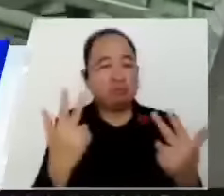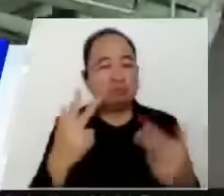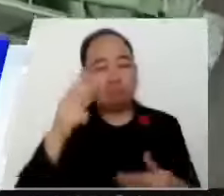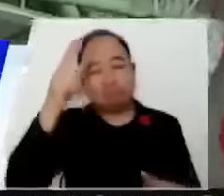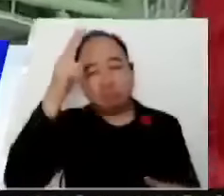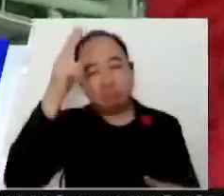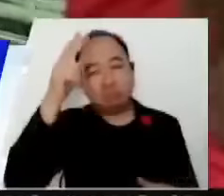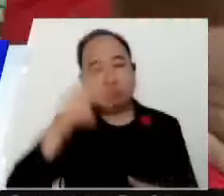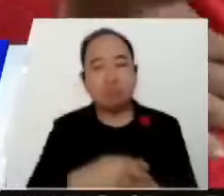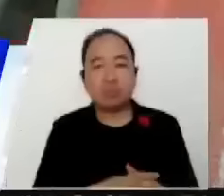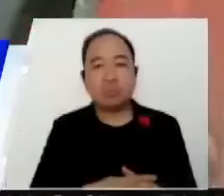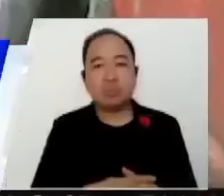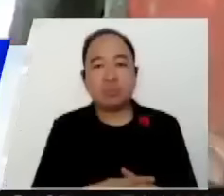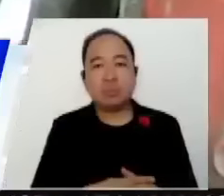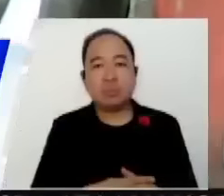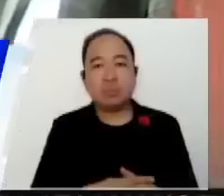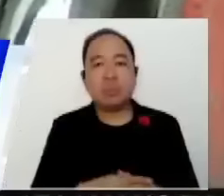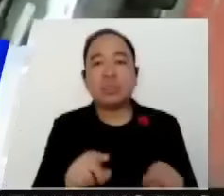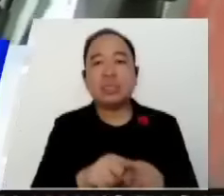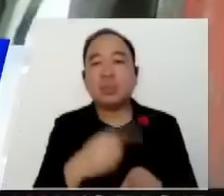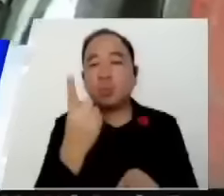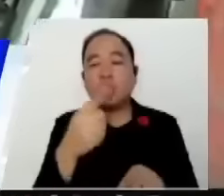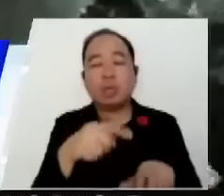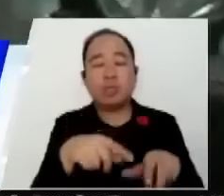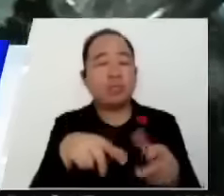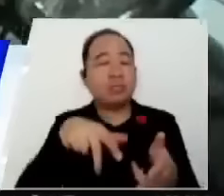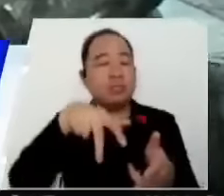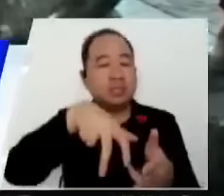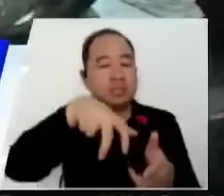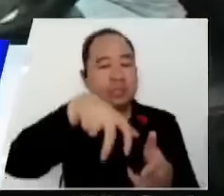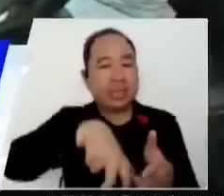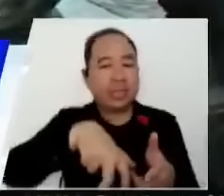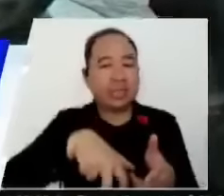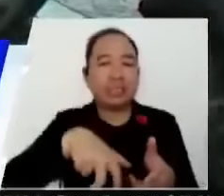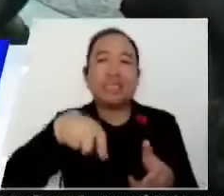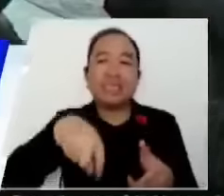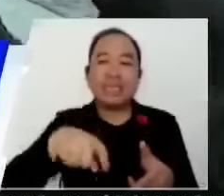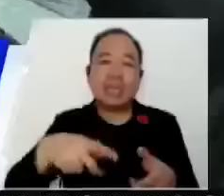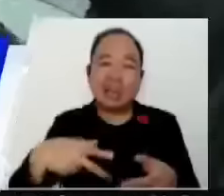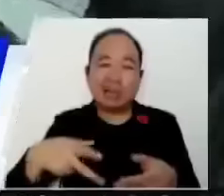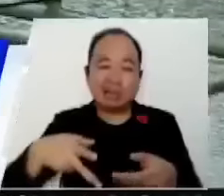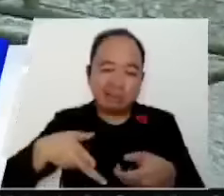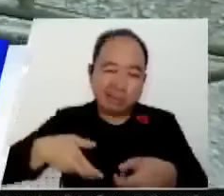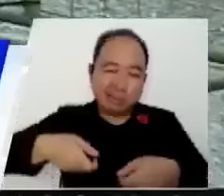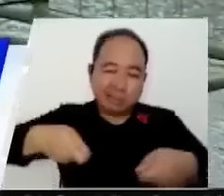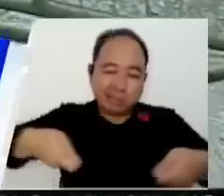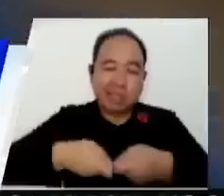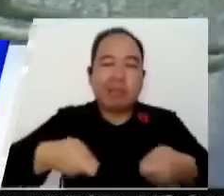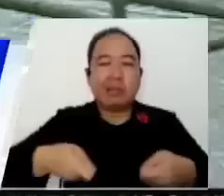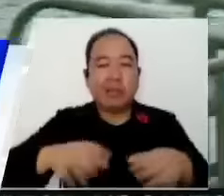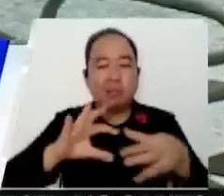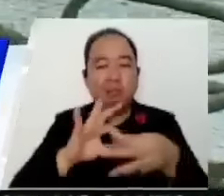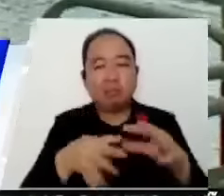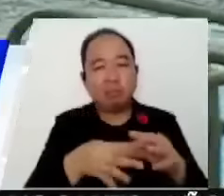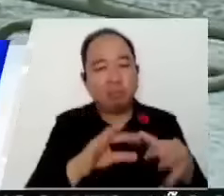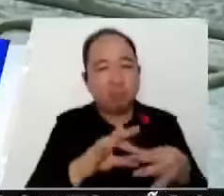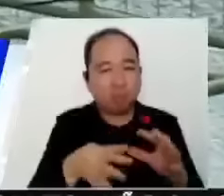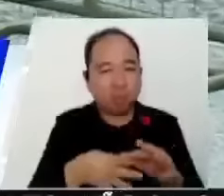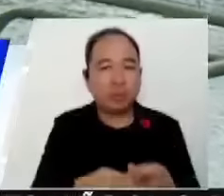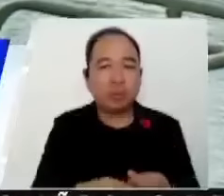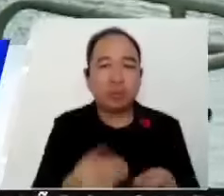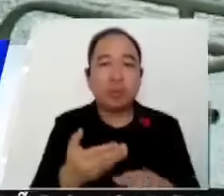kawala ang sidecar na kinailangan gamitan ng bolt cutter para maalis sa poste. Bago maisampa sa truck, humabol